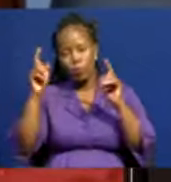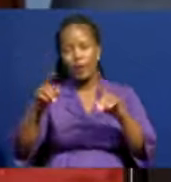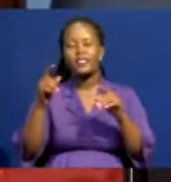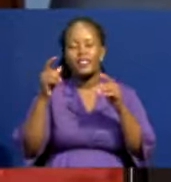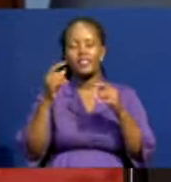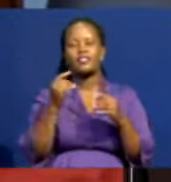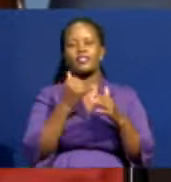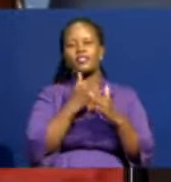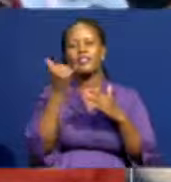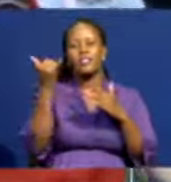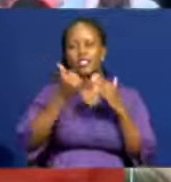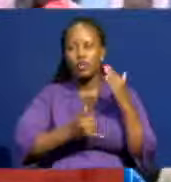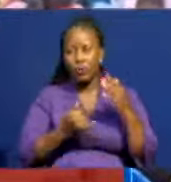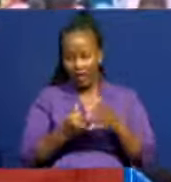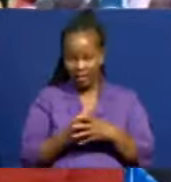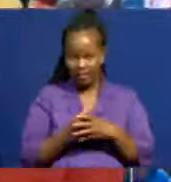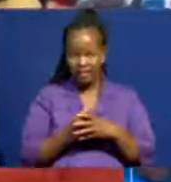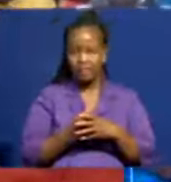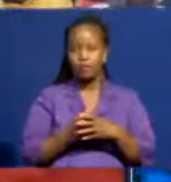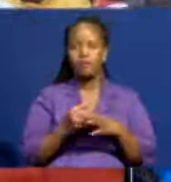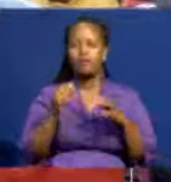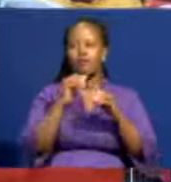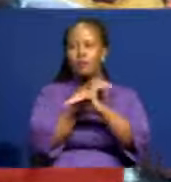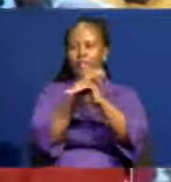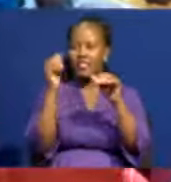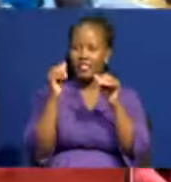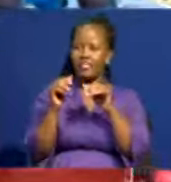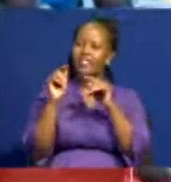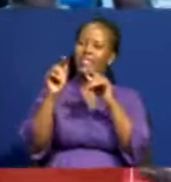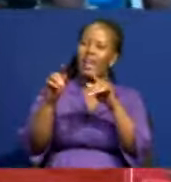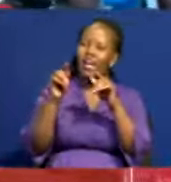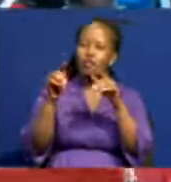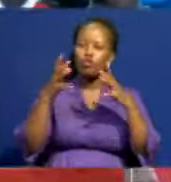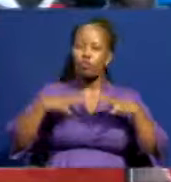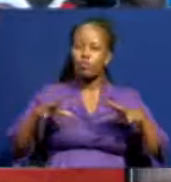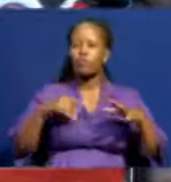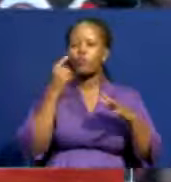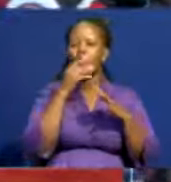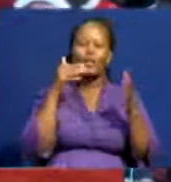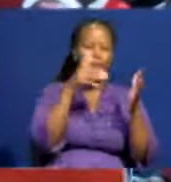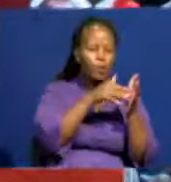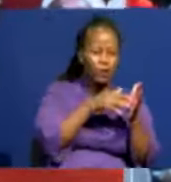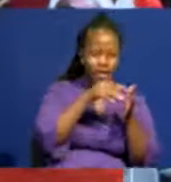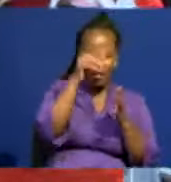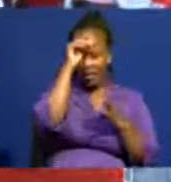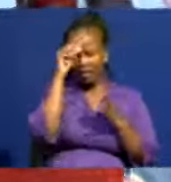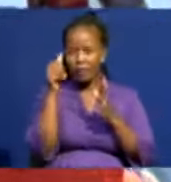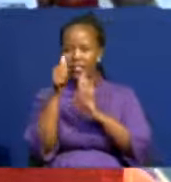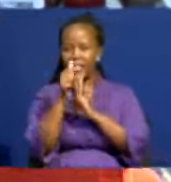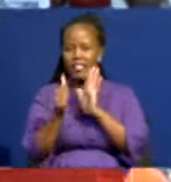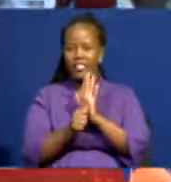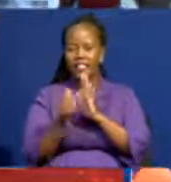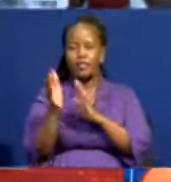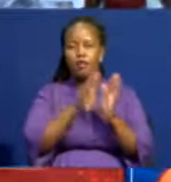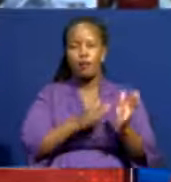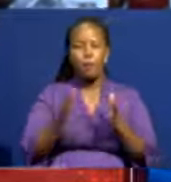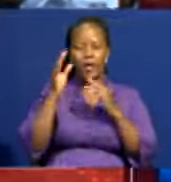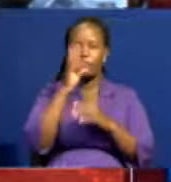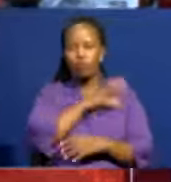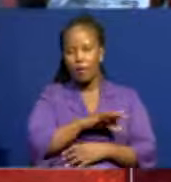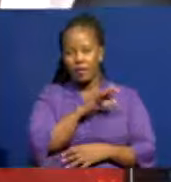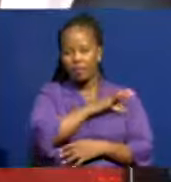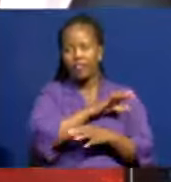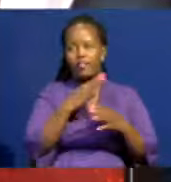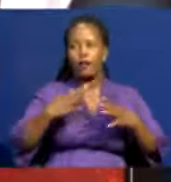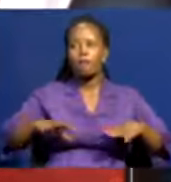kila mtu. Rais akiwakosoa wale wanaopinga miradi ya serikali ambayo anasisitiza inakusudiwa kuwanufaisha wa